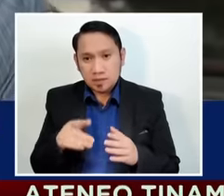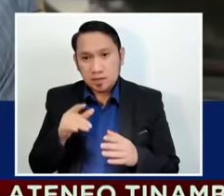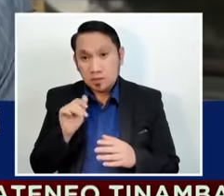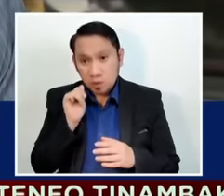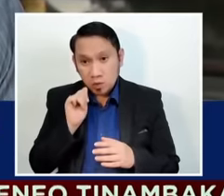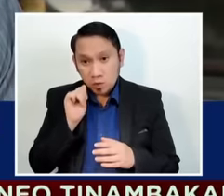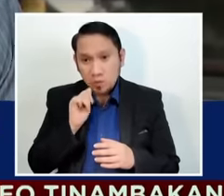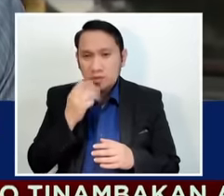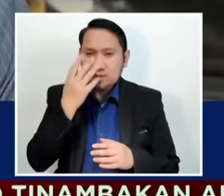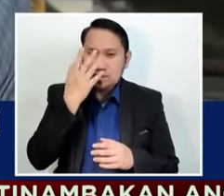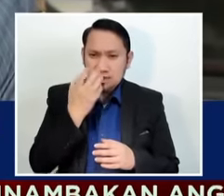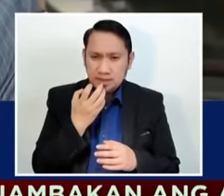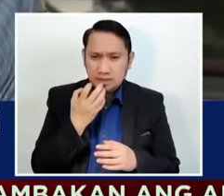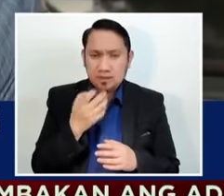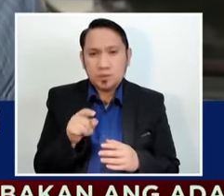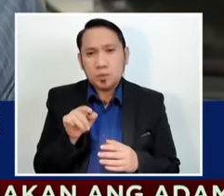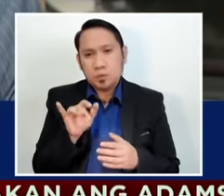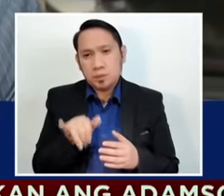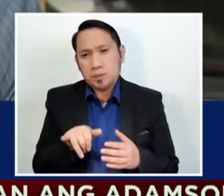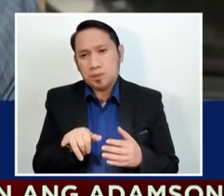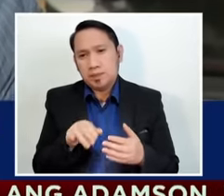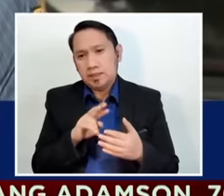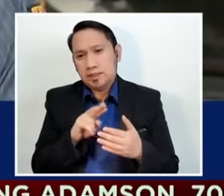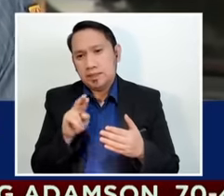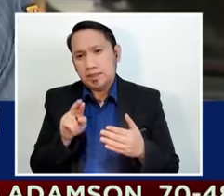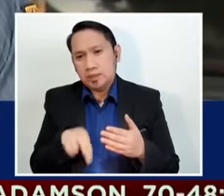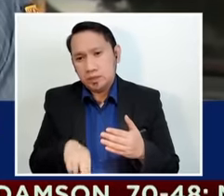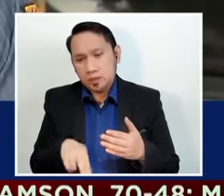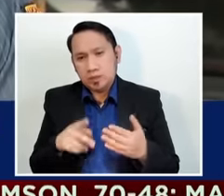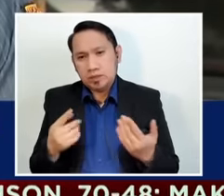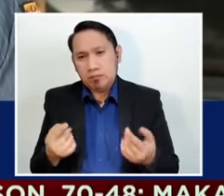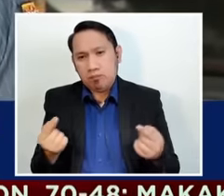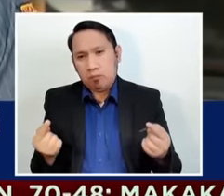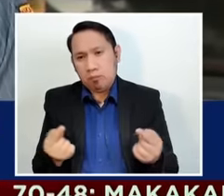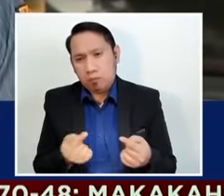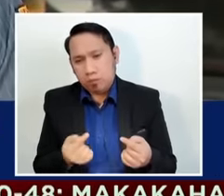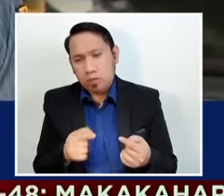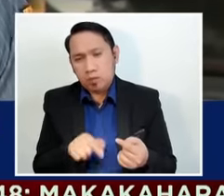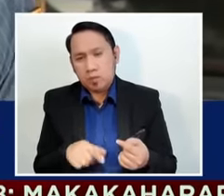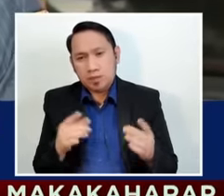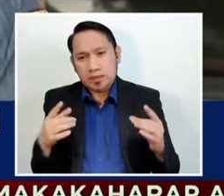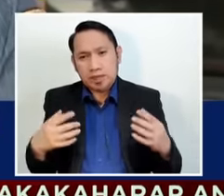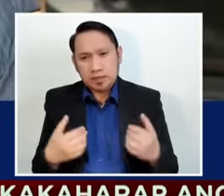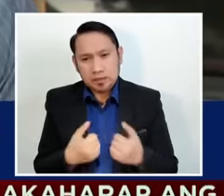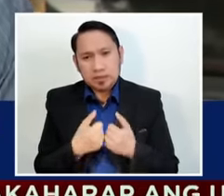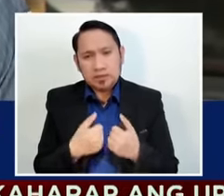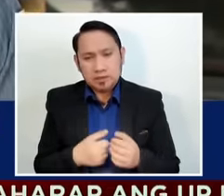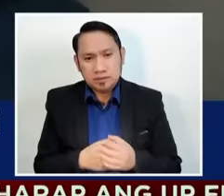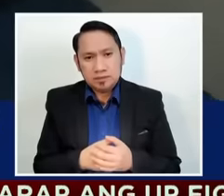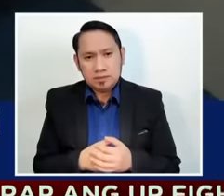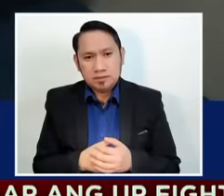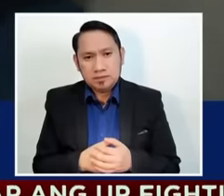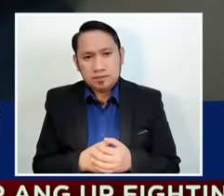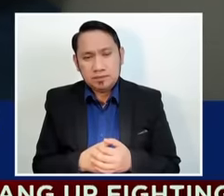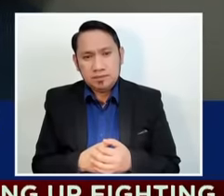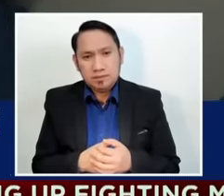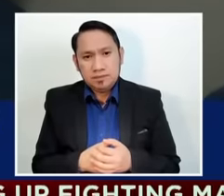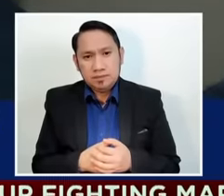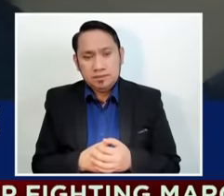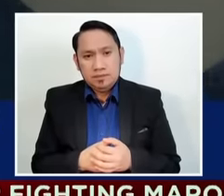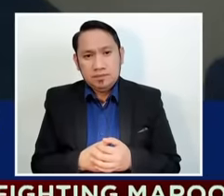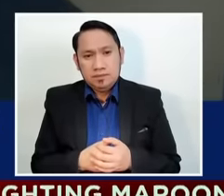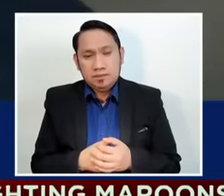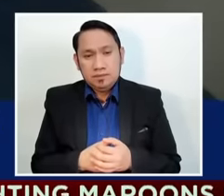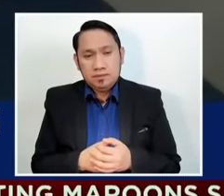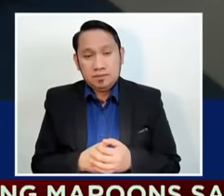natin, talagang mag-re-result po ito sa altercation na kung saan ay ang kahihinatnan ay ganitong klaseng insidente. Tumanggi